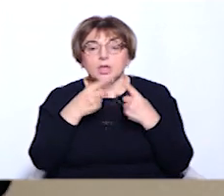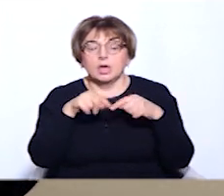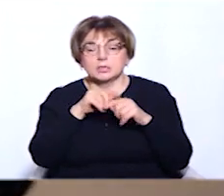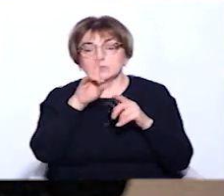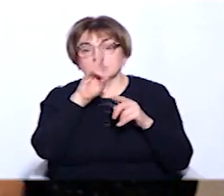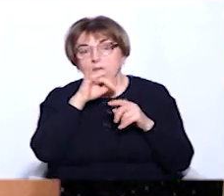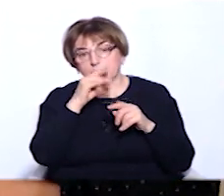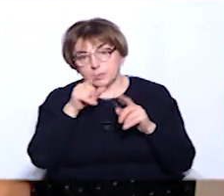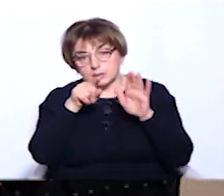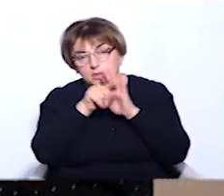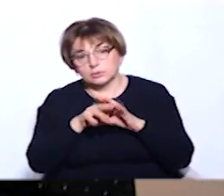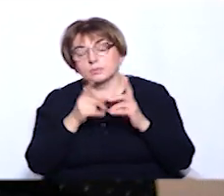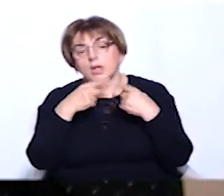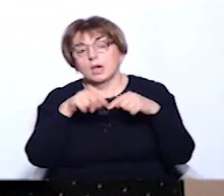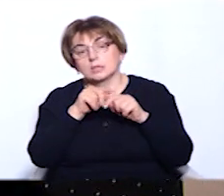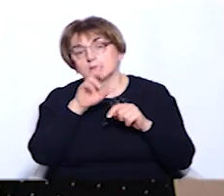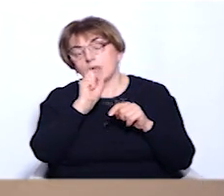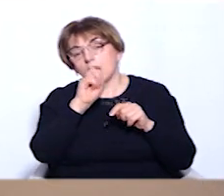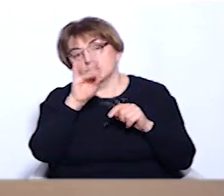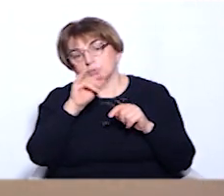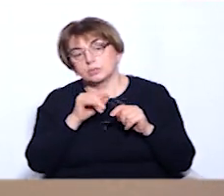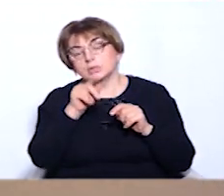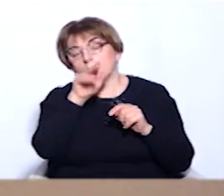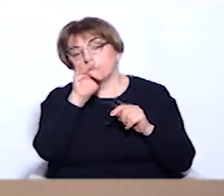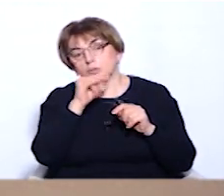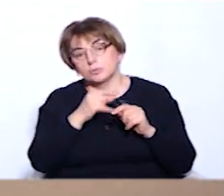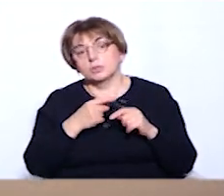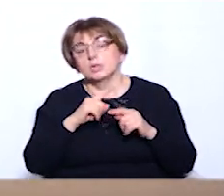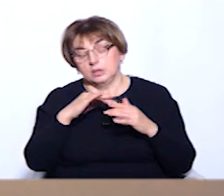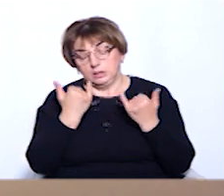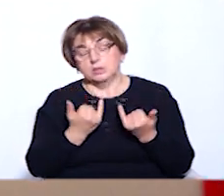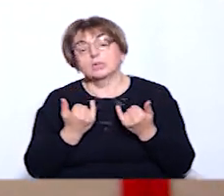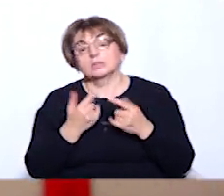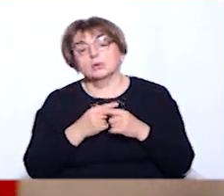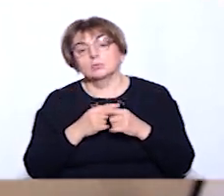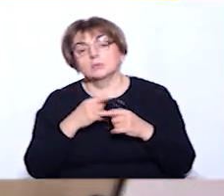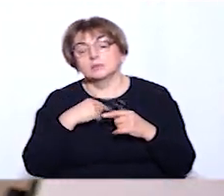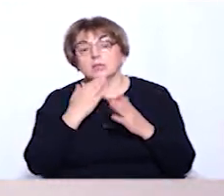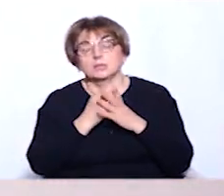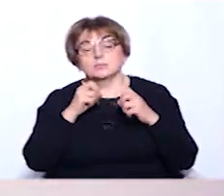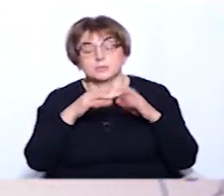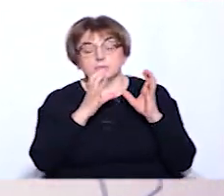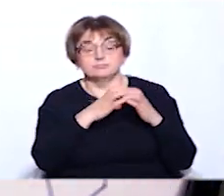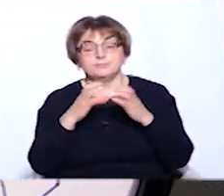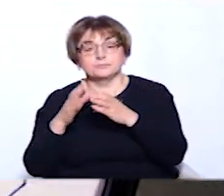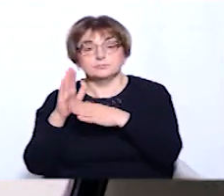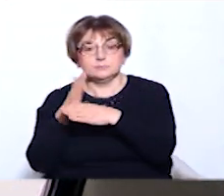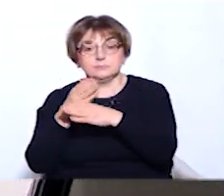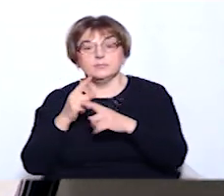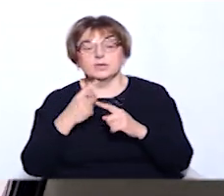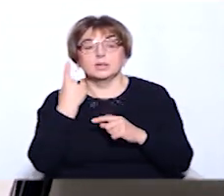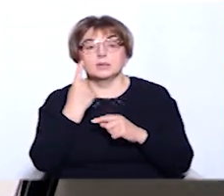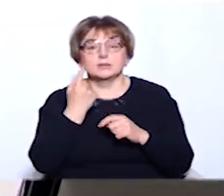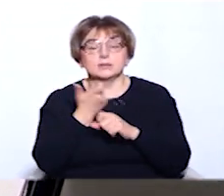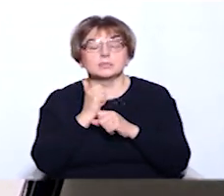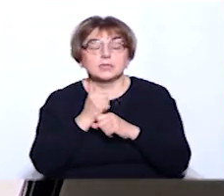იშვიათ შემთხვევაში ასევე აზოტისა და ფოსფორის ატომებს. დღესდღეობით კლასიფიცირებას ახდენენ შემდეგნაირად. ერთ-ერთი უმარტივესი